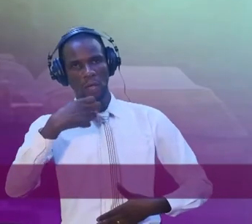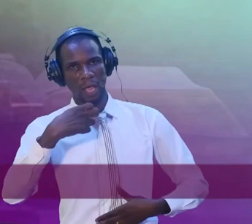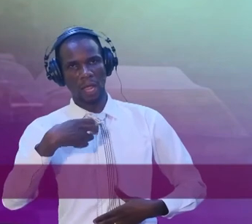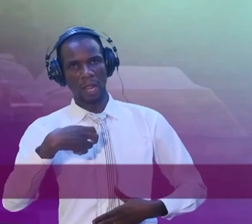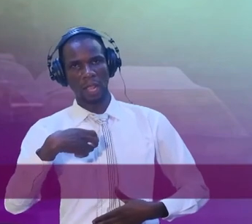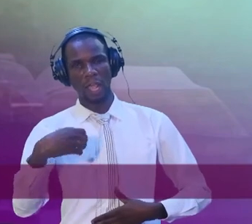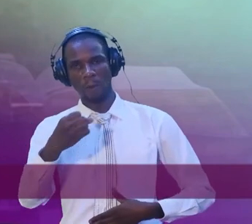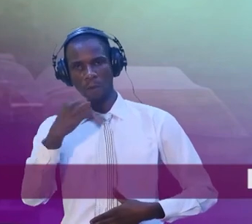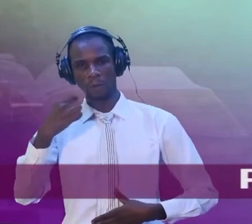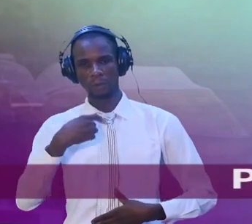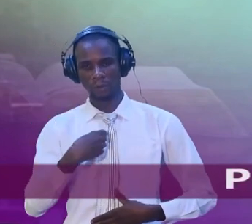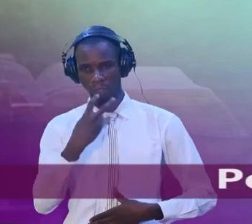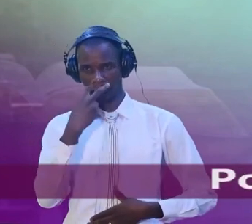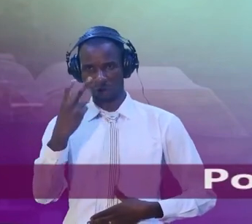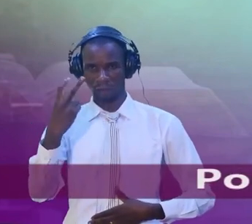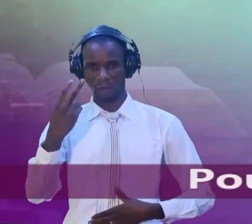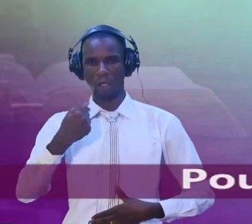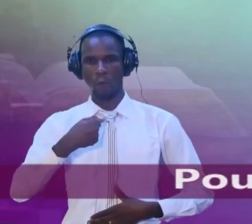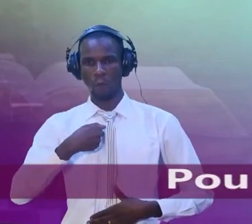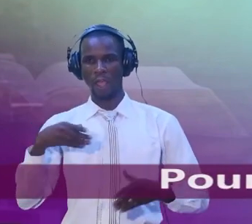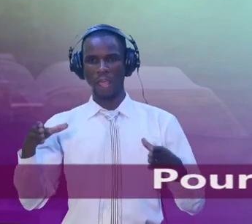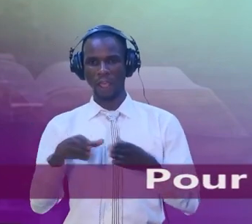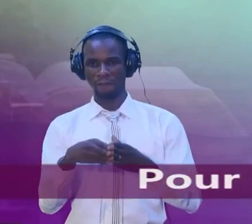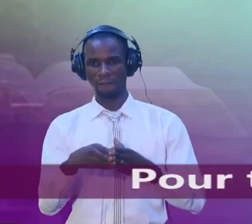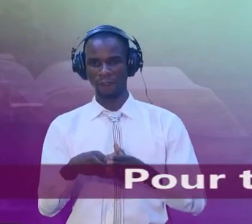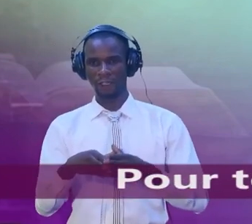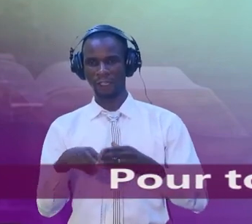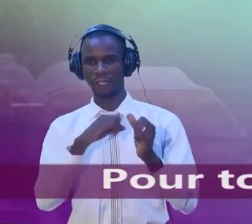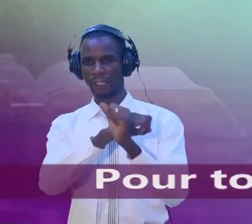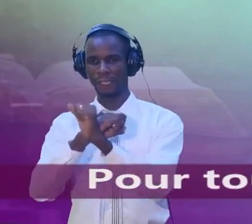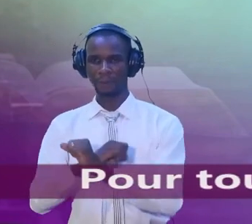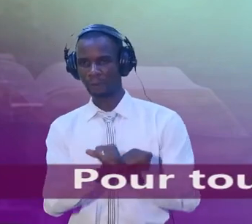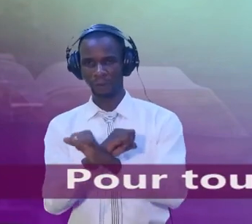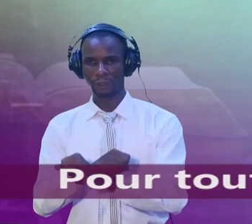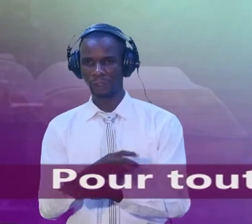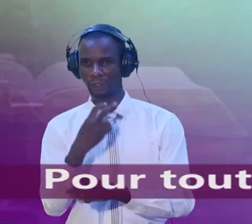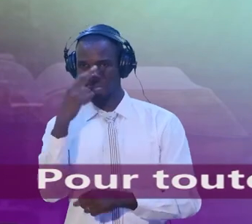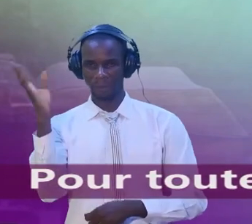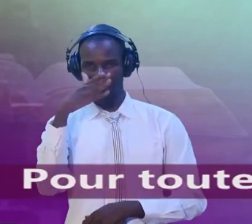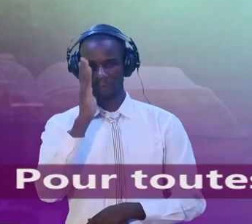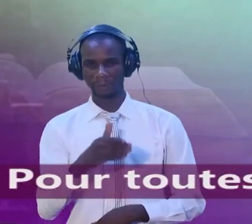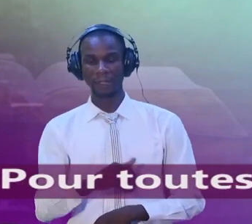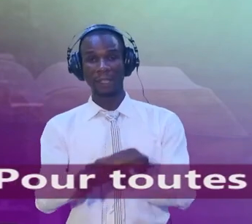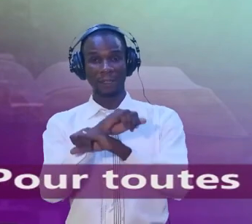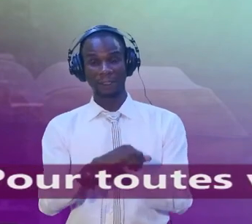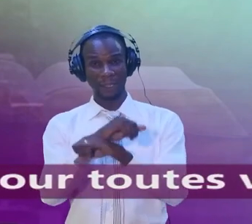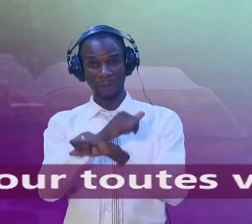Na sasa ukikuta tena ule mjambazi wa kwanza anabisha mlangoni pako,